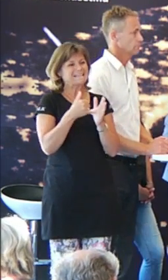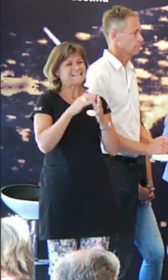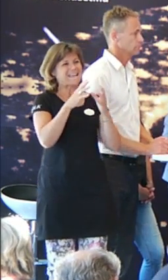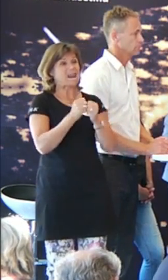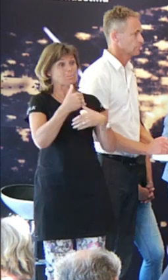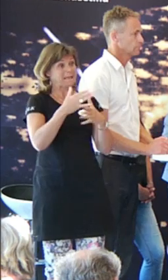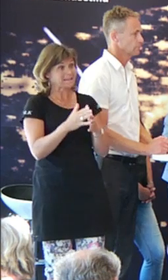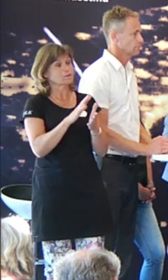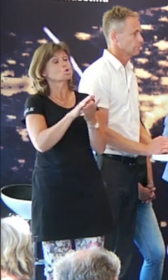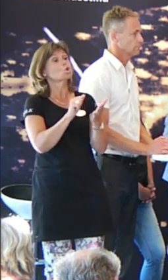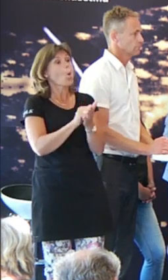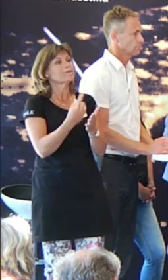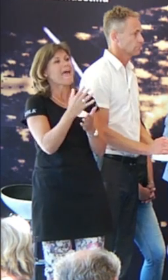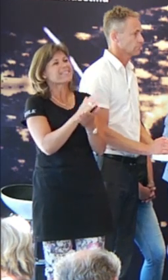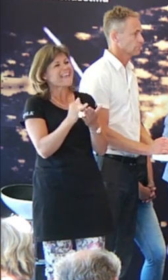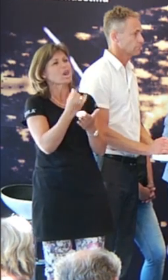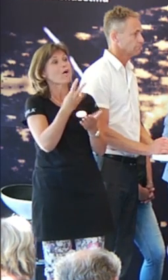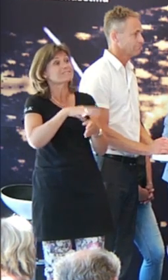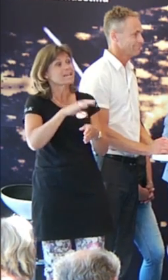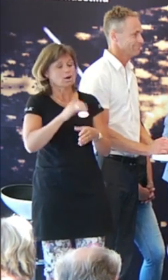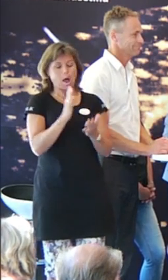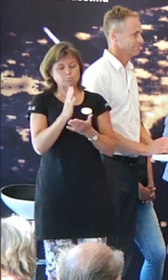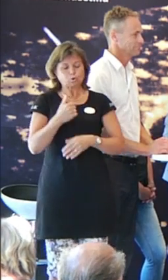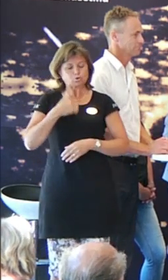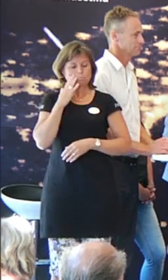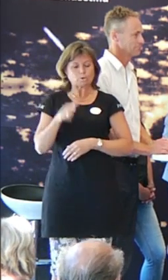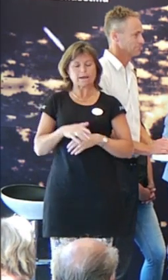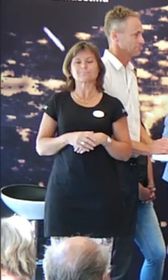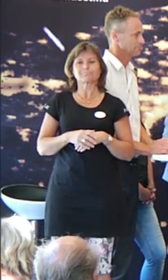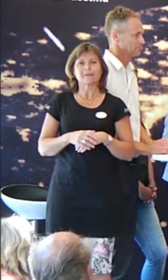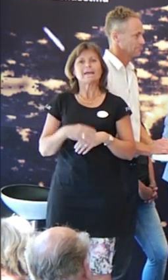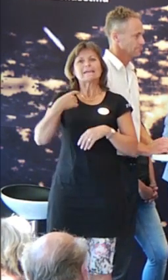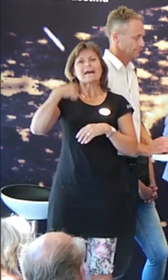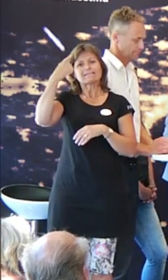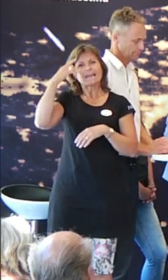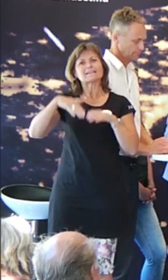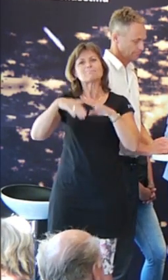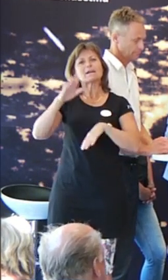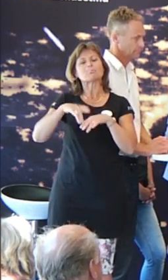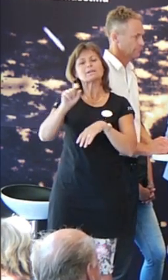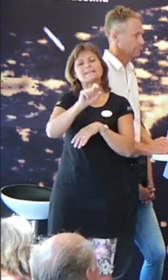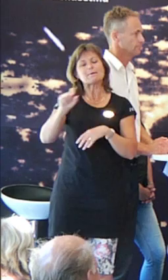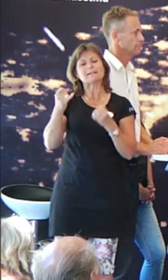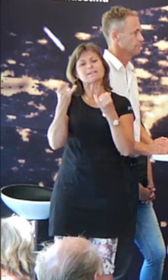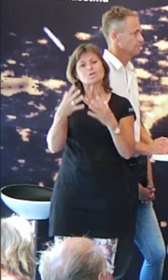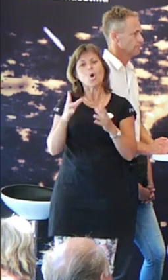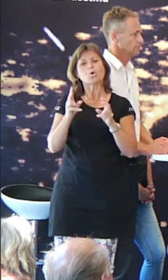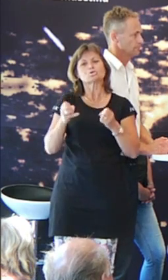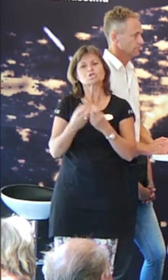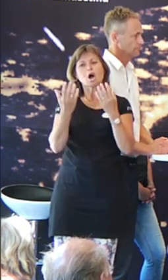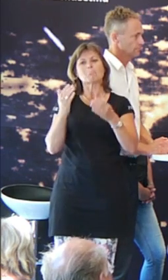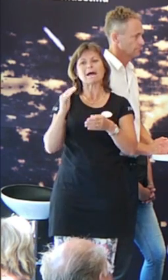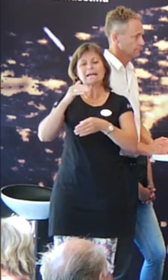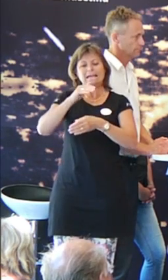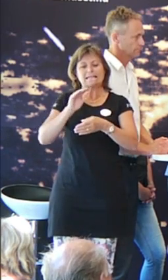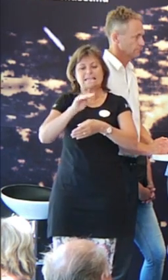men Skåne är en del av Sverige. Ja, absolut. Jag bor där. Ja. Jag tänkte mer på det temat som vi har idag och att också skapa de